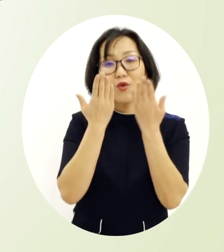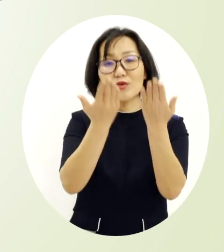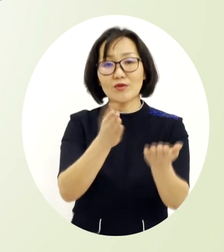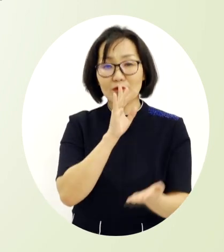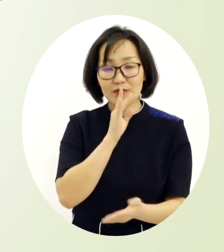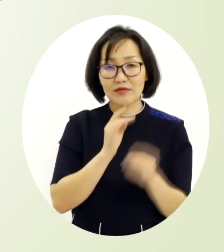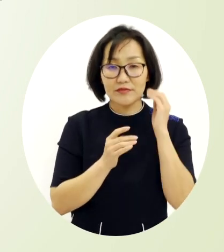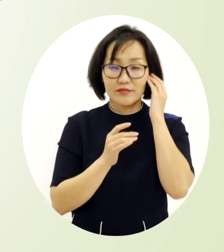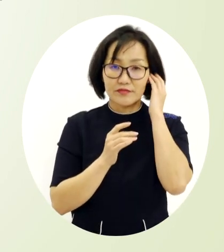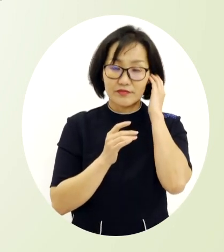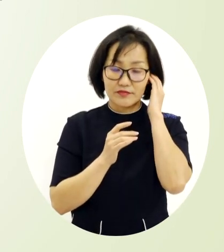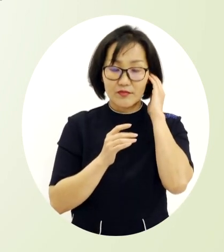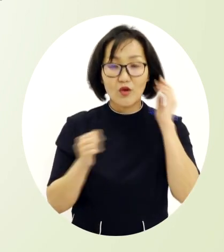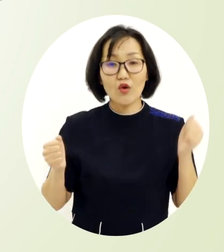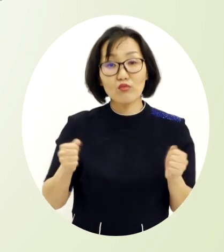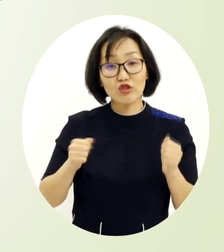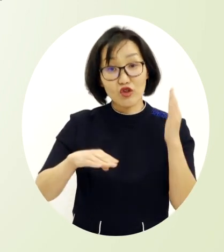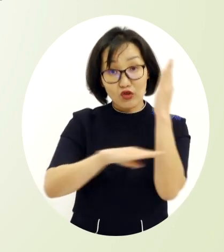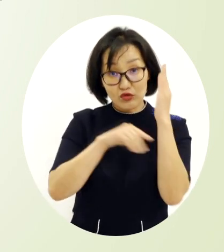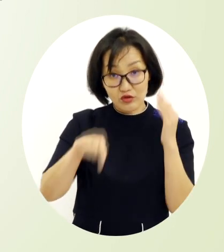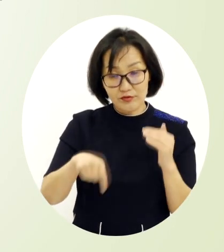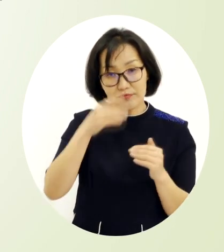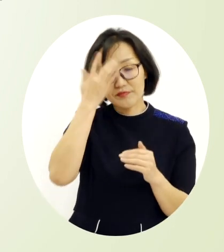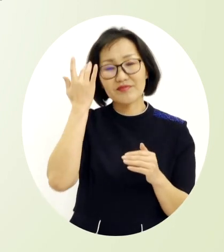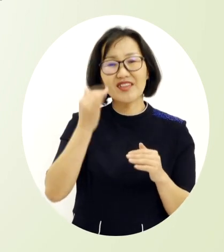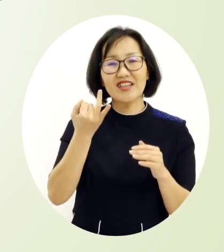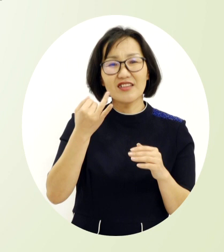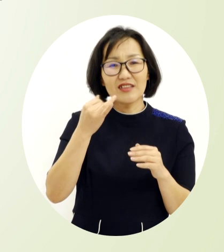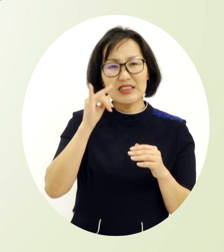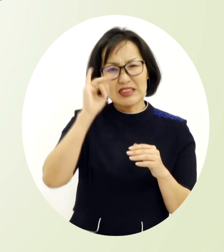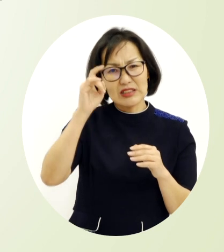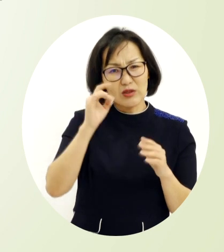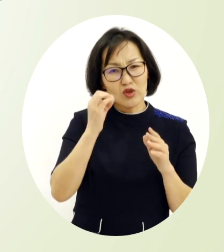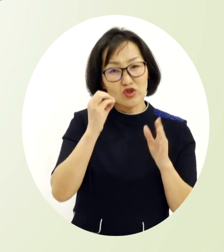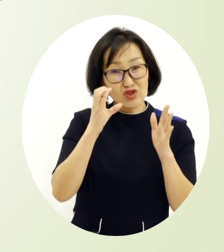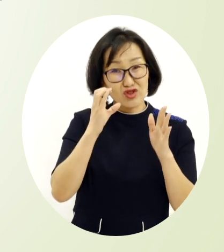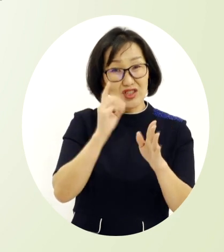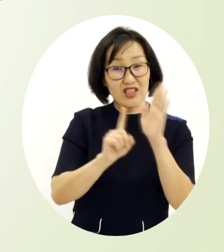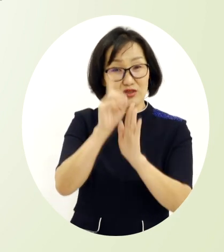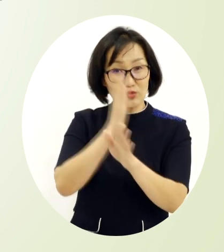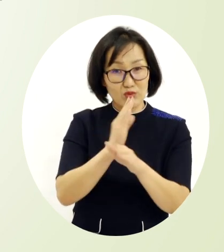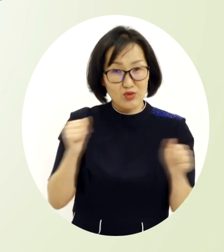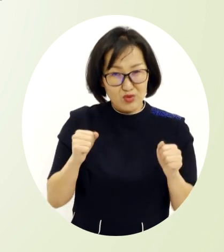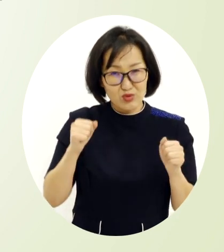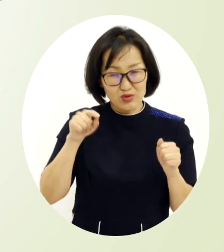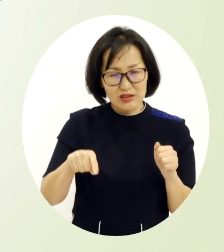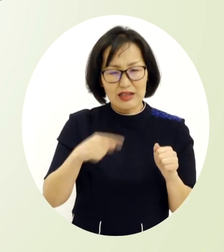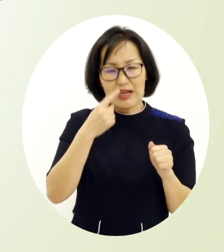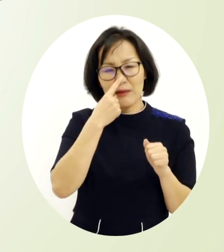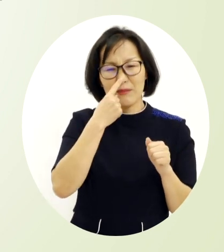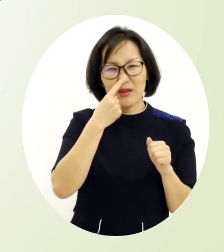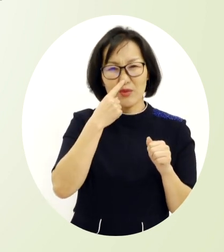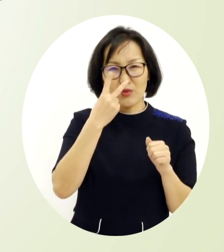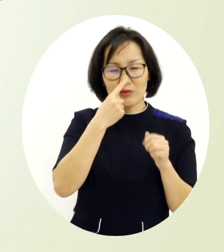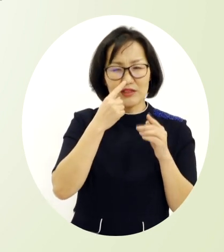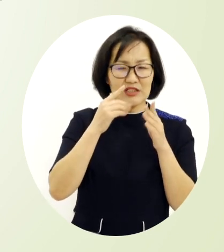уншицгаая. Өвлийн өдөр. Идэр эсийн хүүтэн ид тачигнаж, хамрын үзүүрийг ширүүн